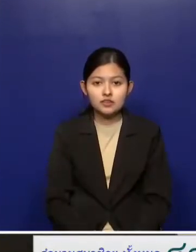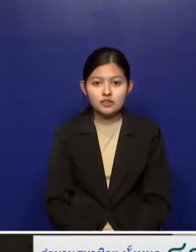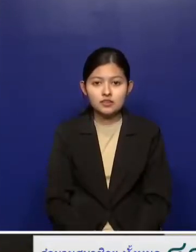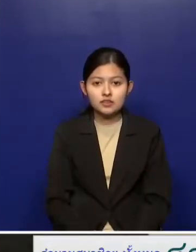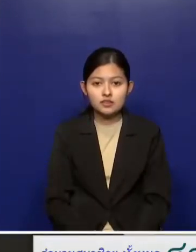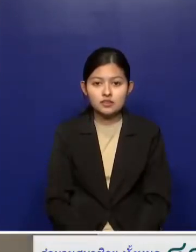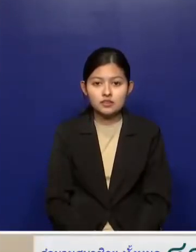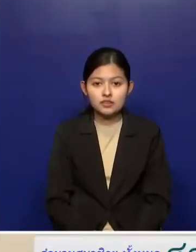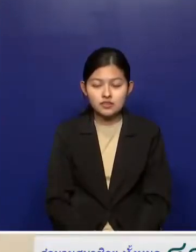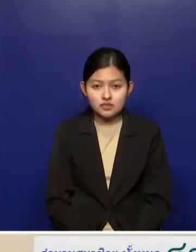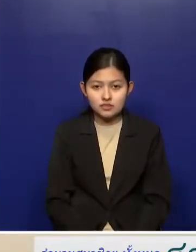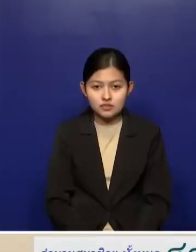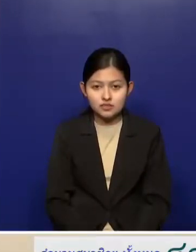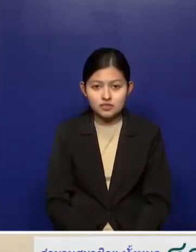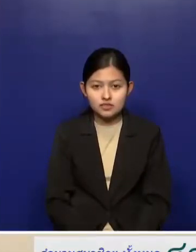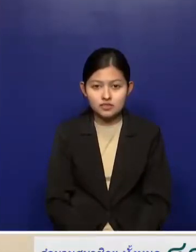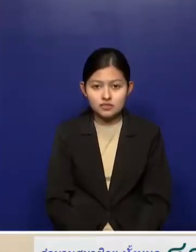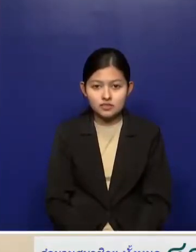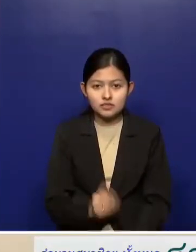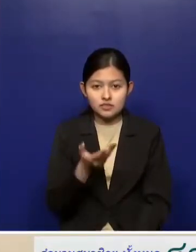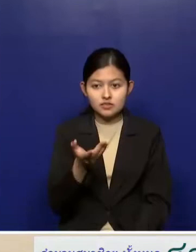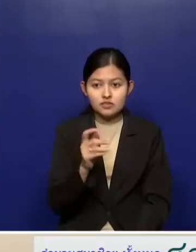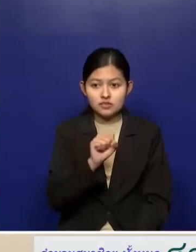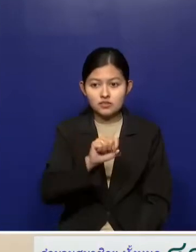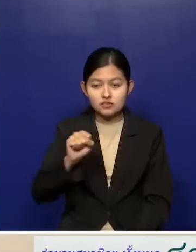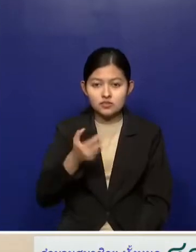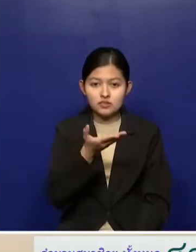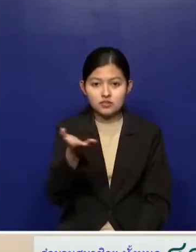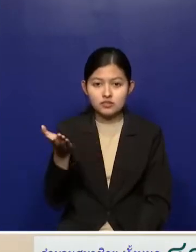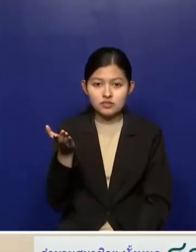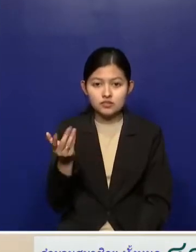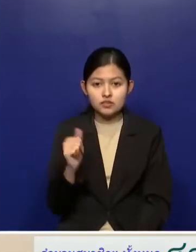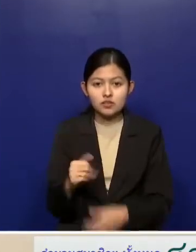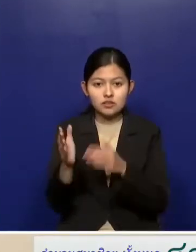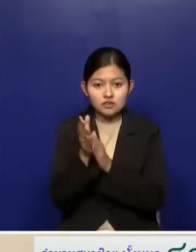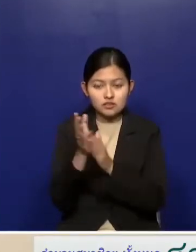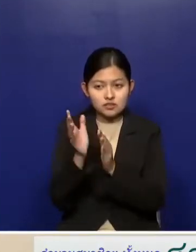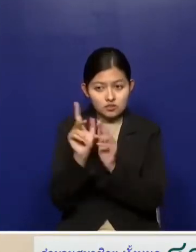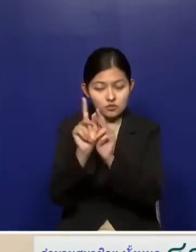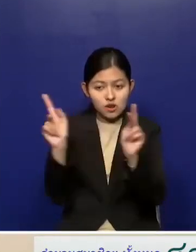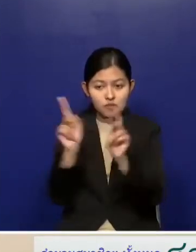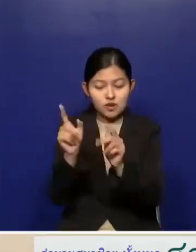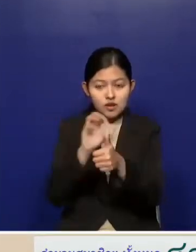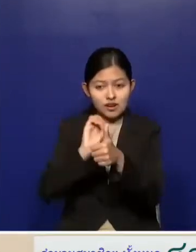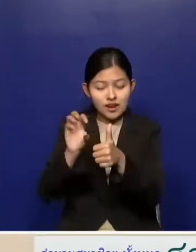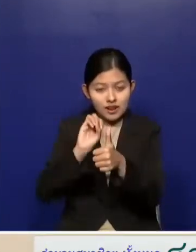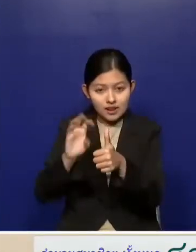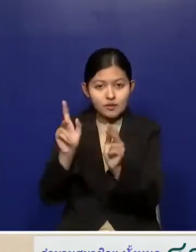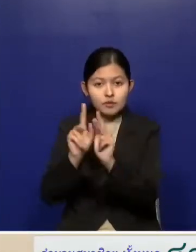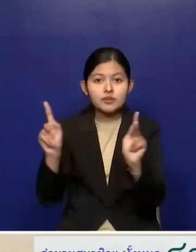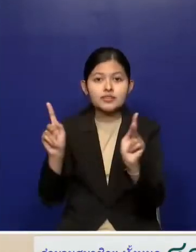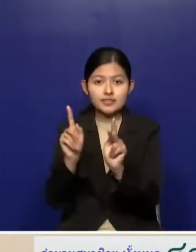โยส่วนตัวขอบอกว่า หัจากททานสอสอหๆท่านได้กลาวชื่นชมแล้วก็มีข้อเสนอแนะมาถกรมฐิการ